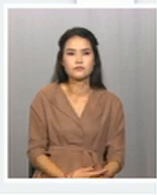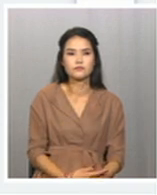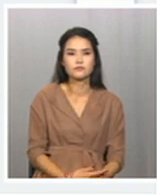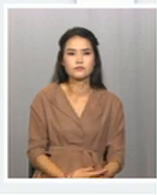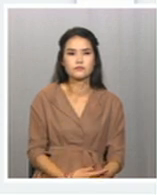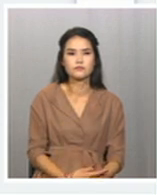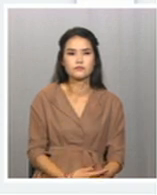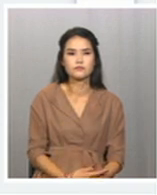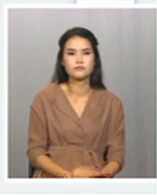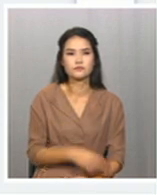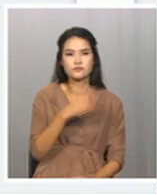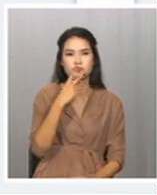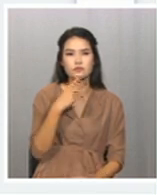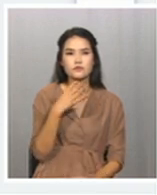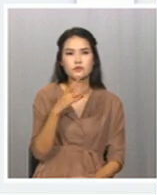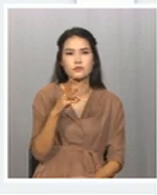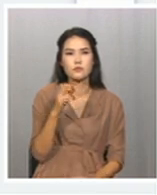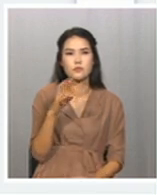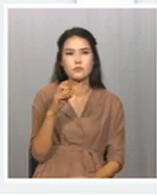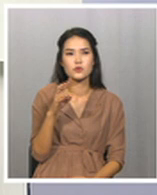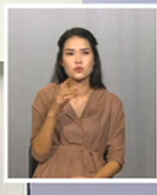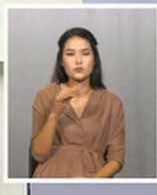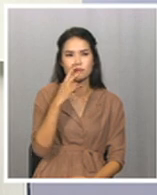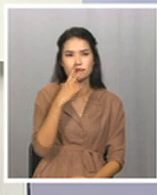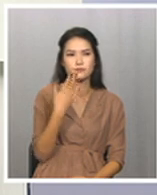мәзір жолында көрсетілген парақшалар